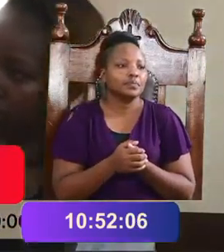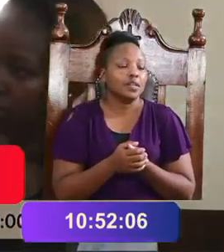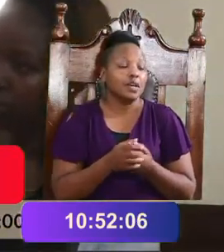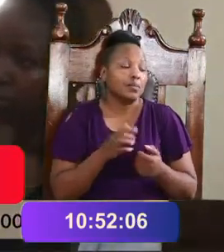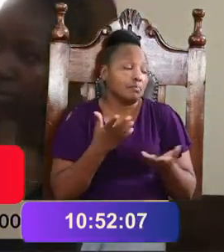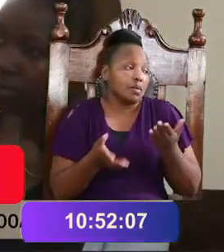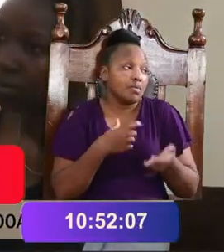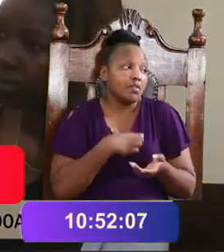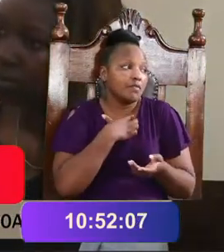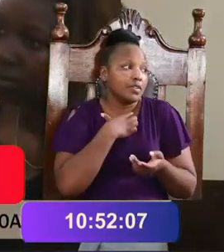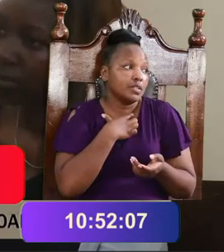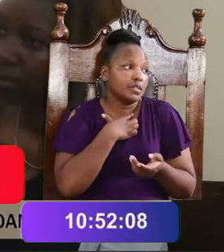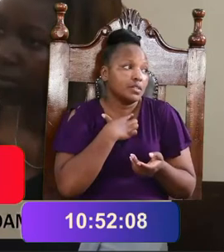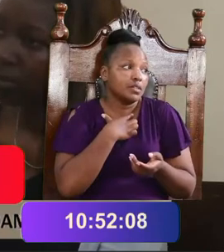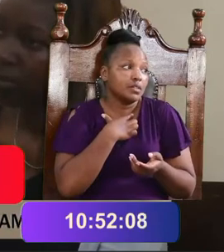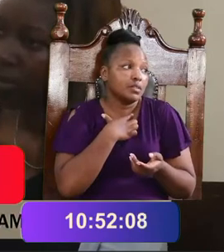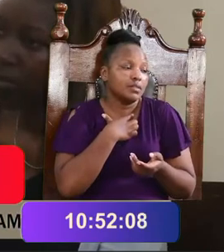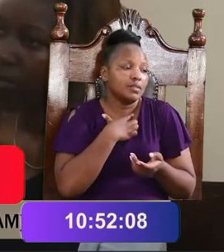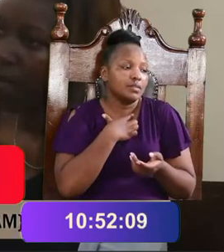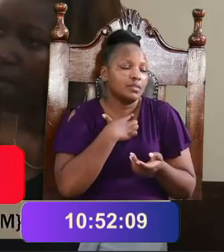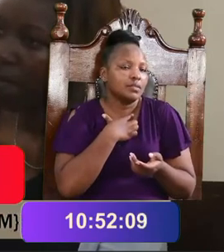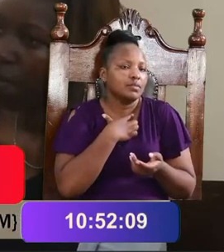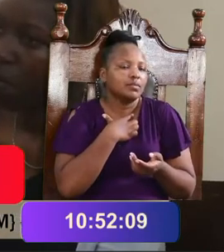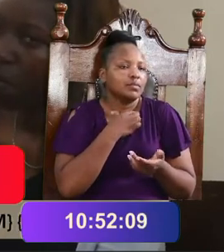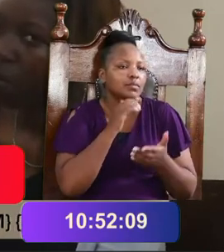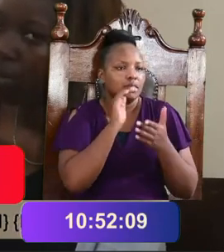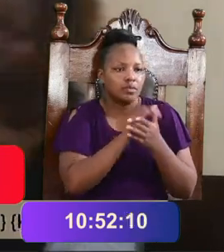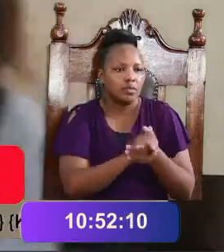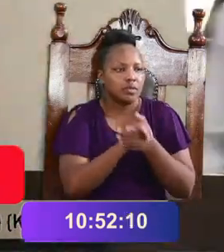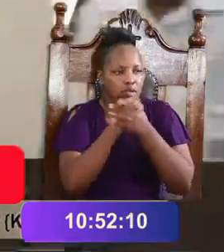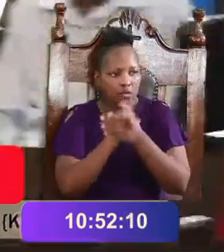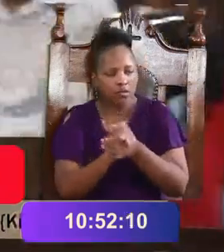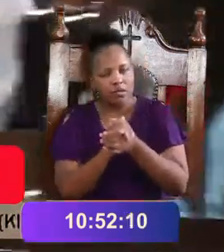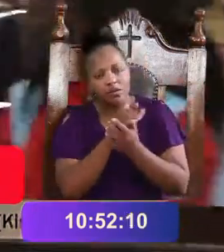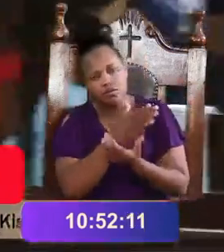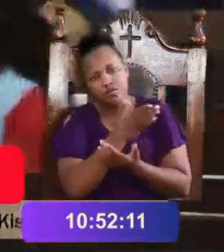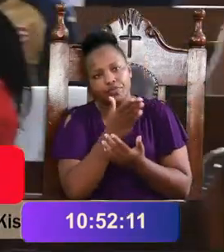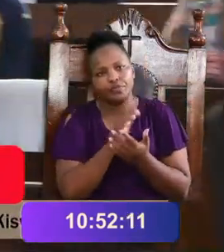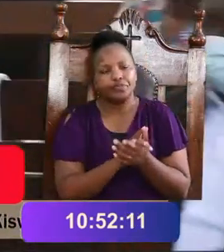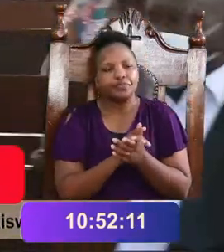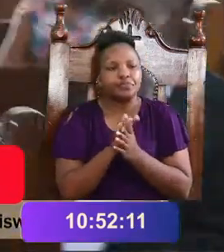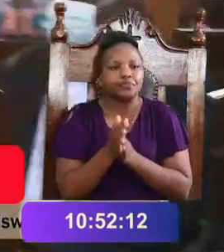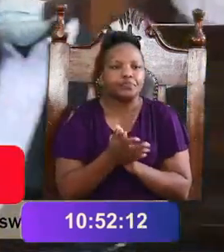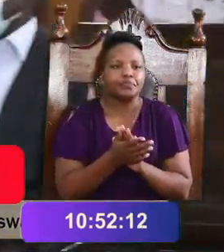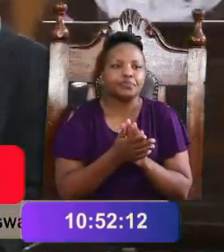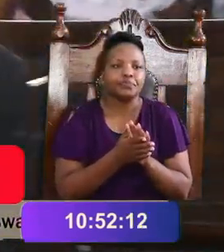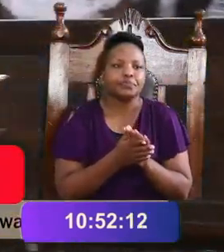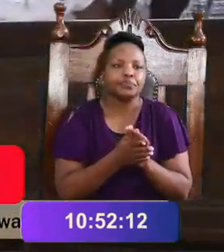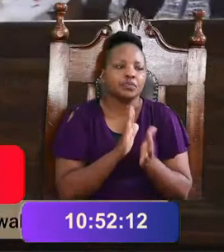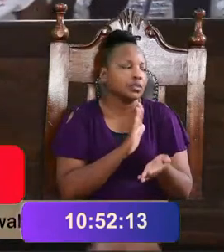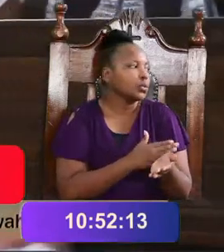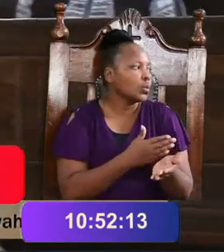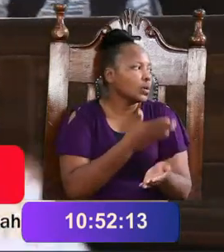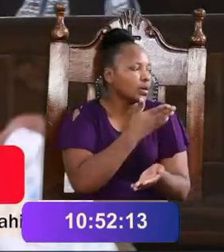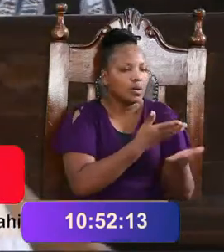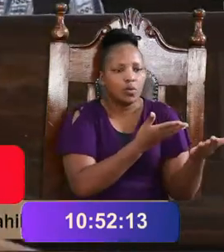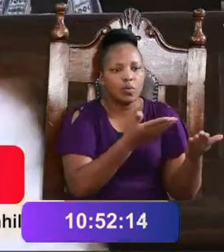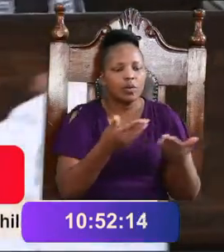kutembea na utarudi mahali umezoea, basi urudi na salamu zetu. Kwaya